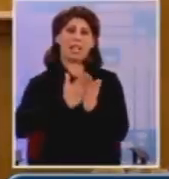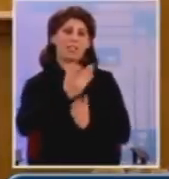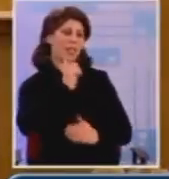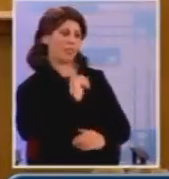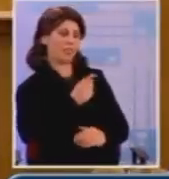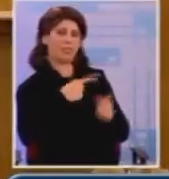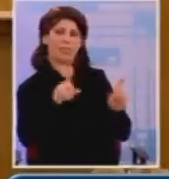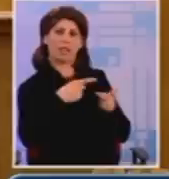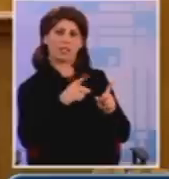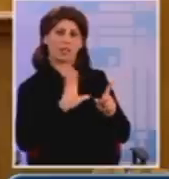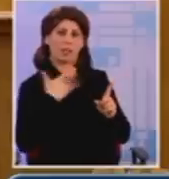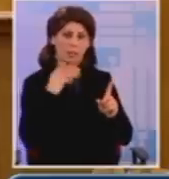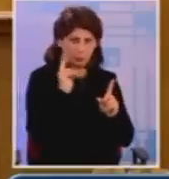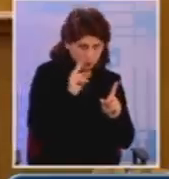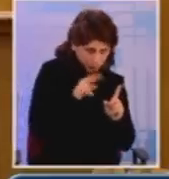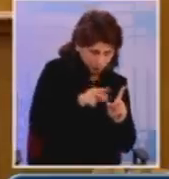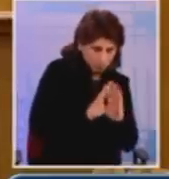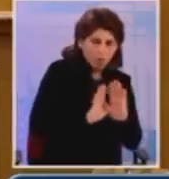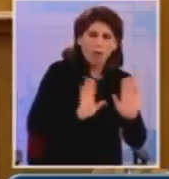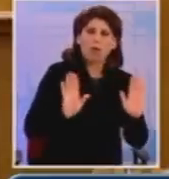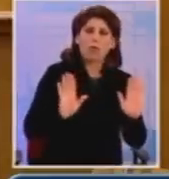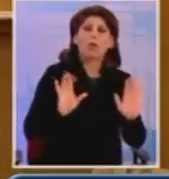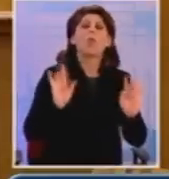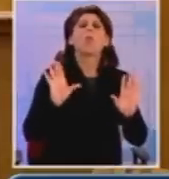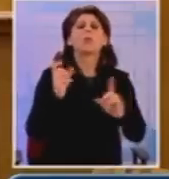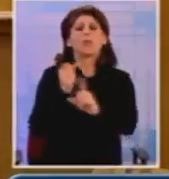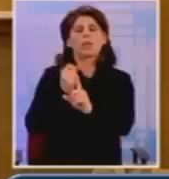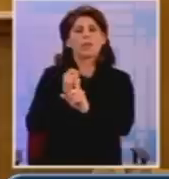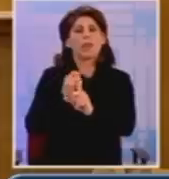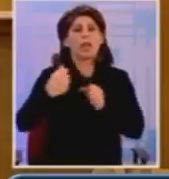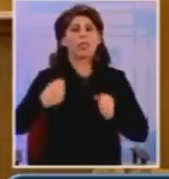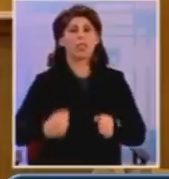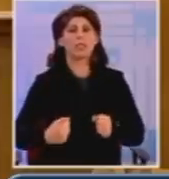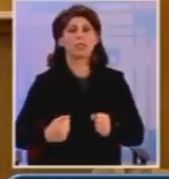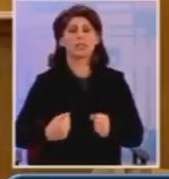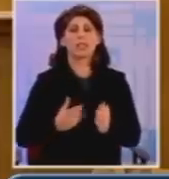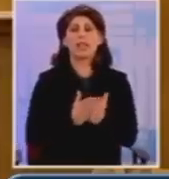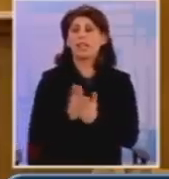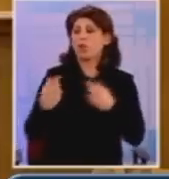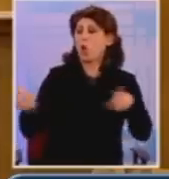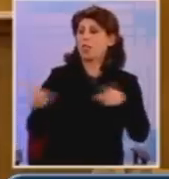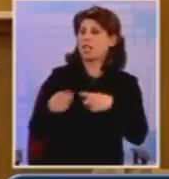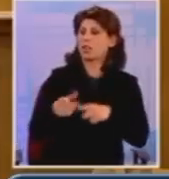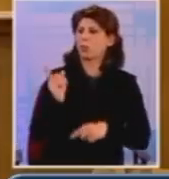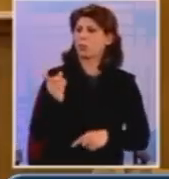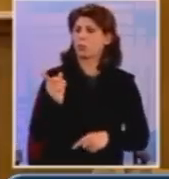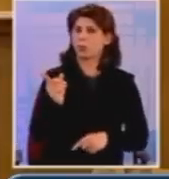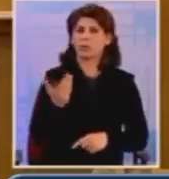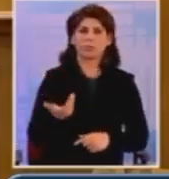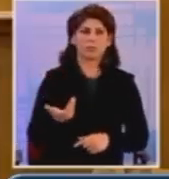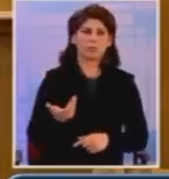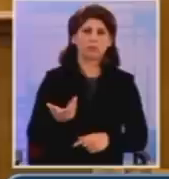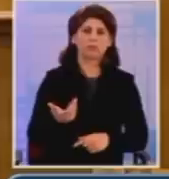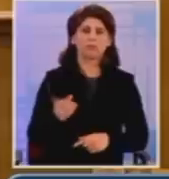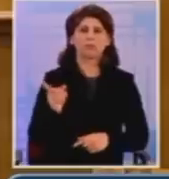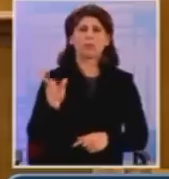διδασκαλία, αλλά ούτε και διεκδικούμε τη θέση του ηθικοδιδασκάλου που κουνά επιτιμητικά